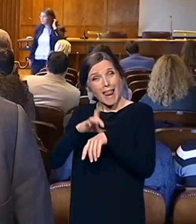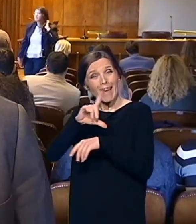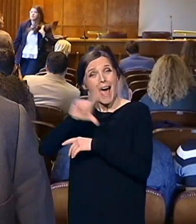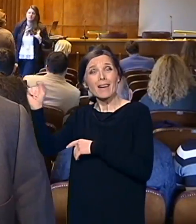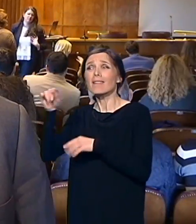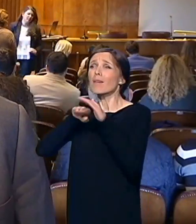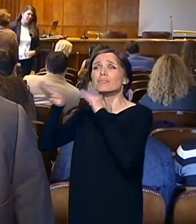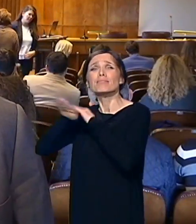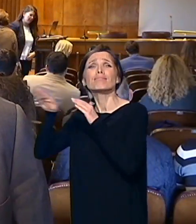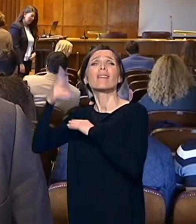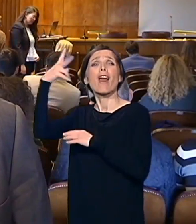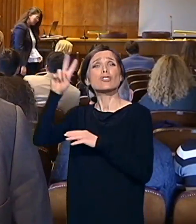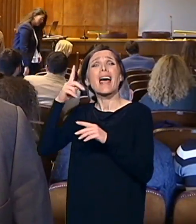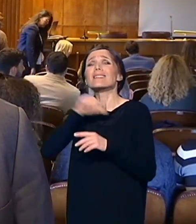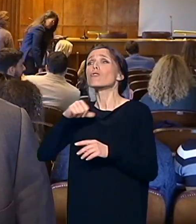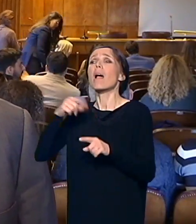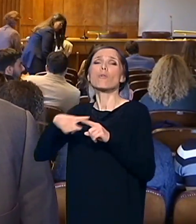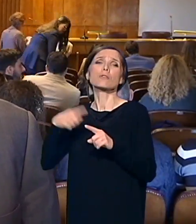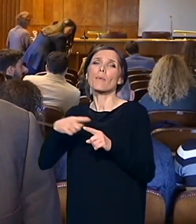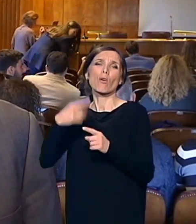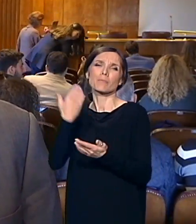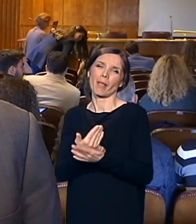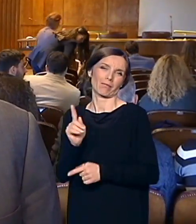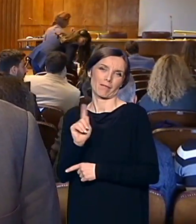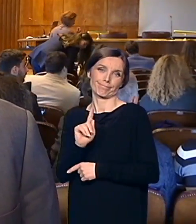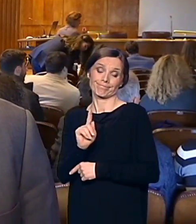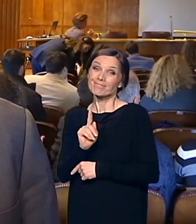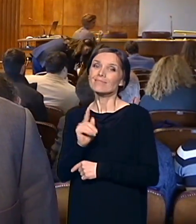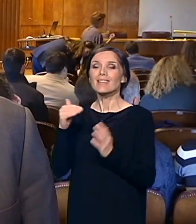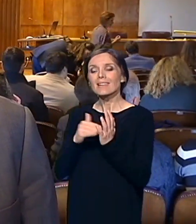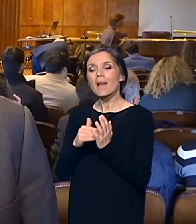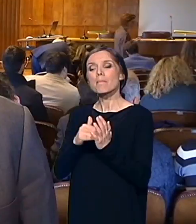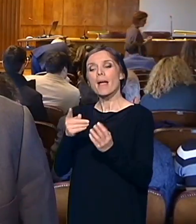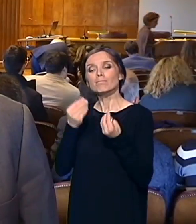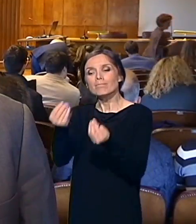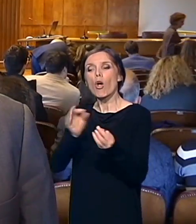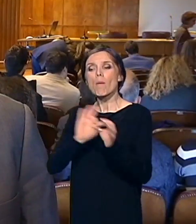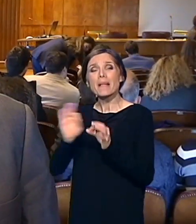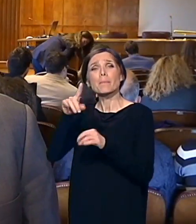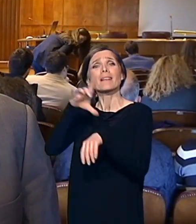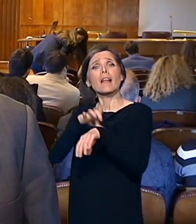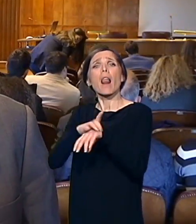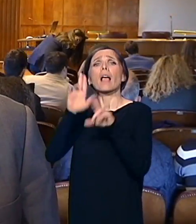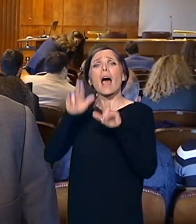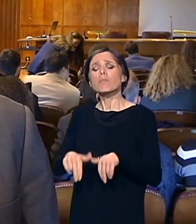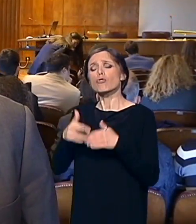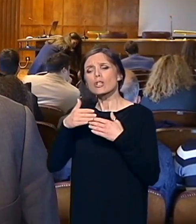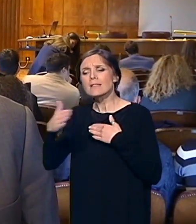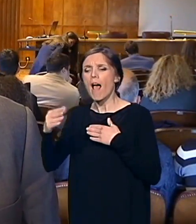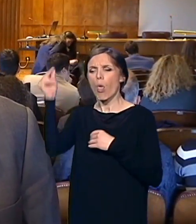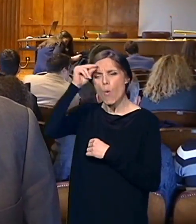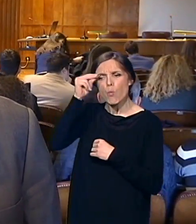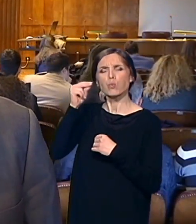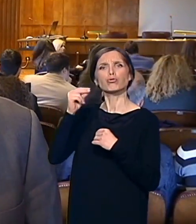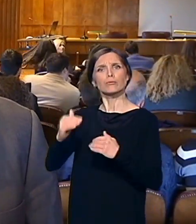toga. Druga stvar je obezbediti mogućnost jednog kontinuiranog usavršavanja. Odnosno mogućnost da